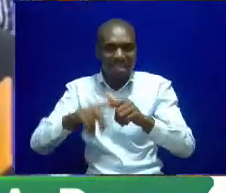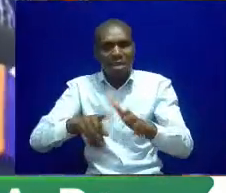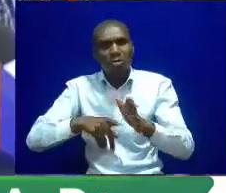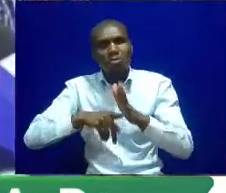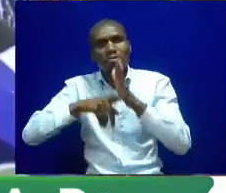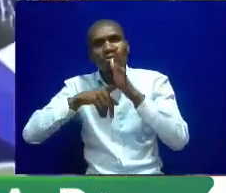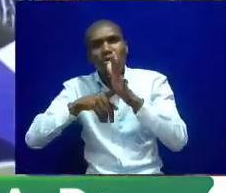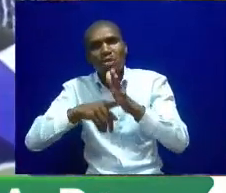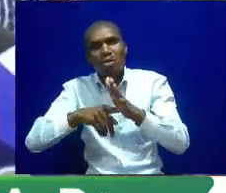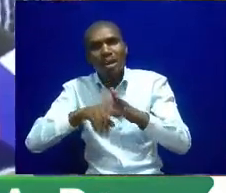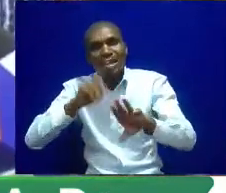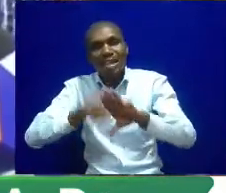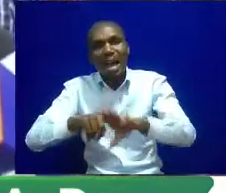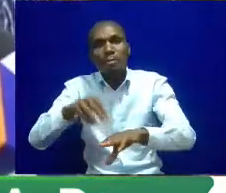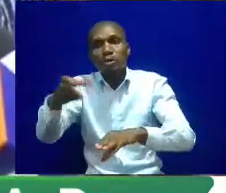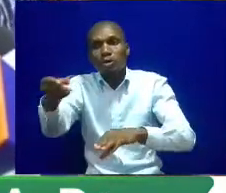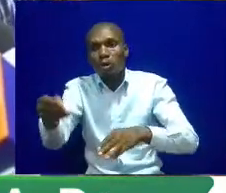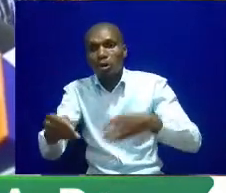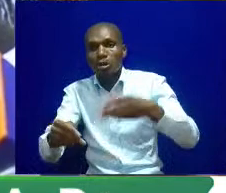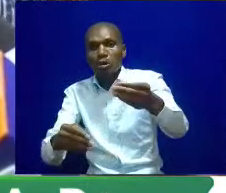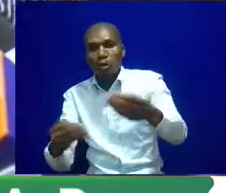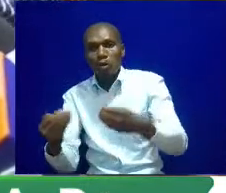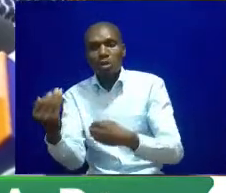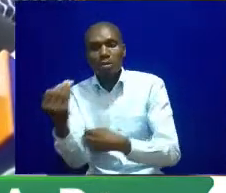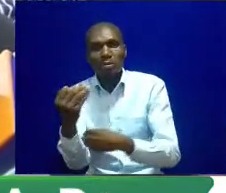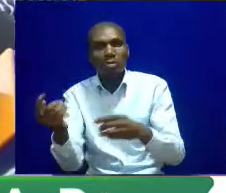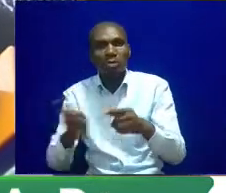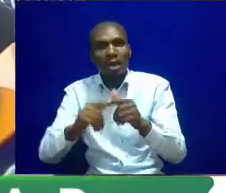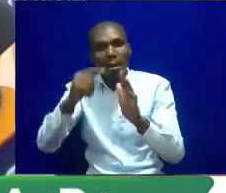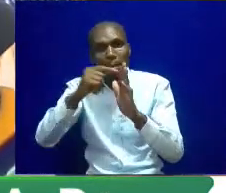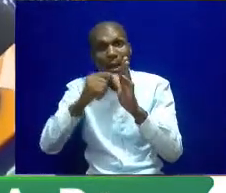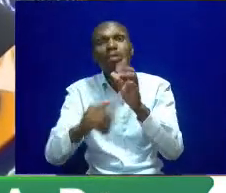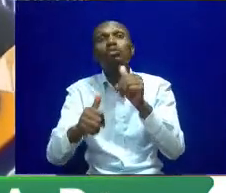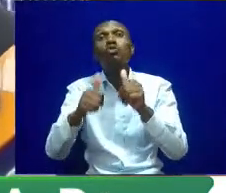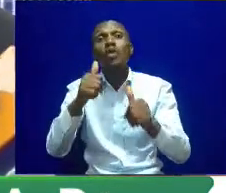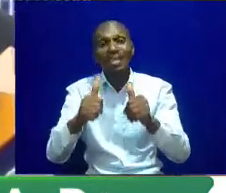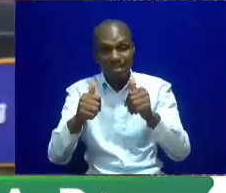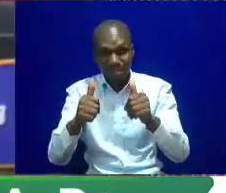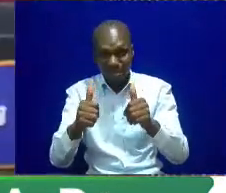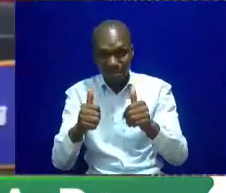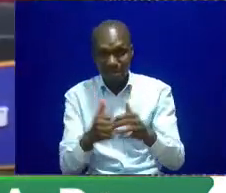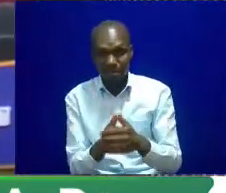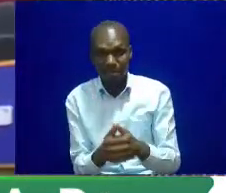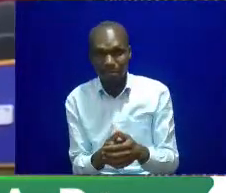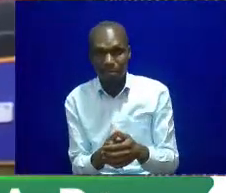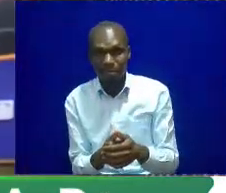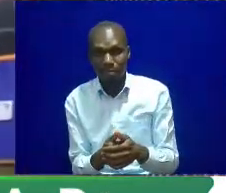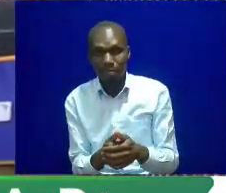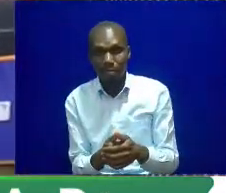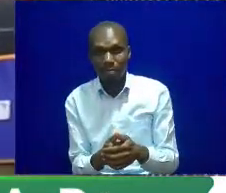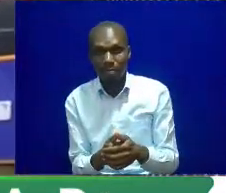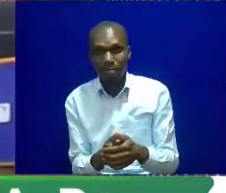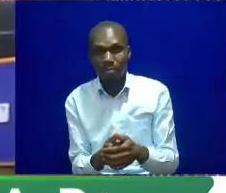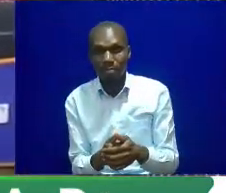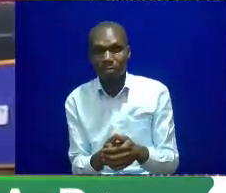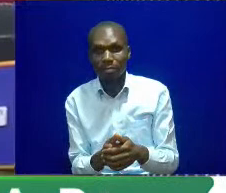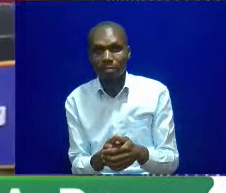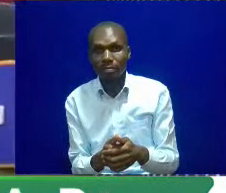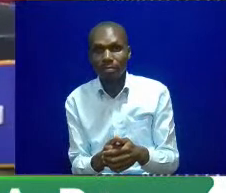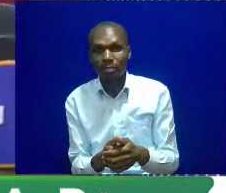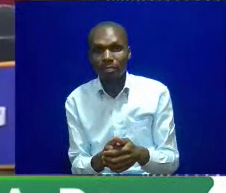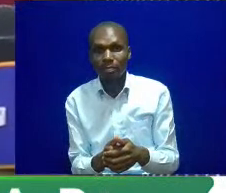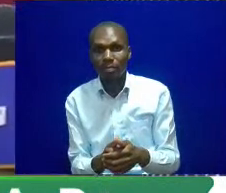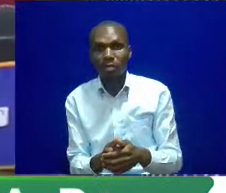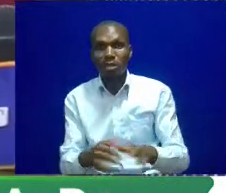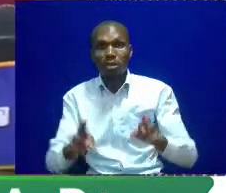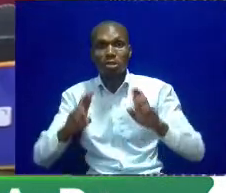keo kora admission. Nere tigebua keke wango kia magi siya wende ujago admitter ya abana. Buga terane, tuwa kishi nga